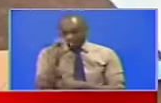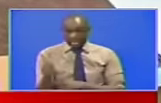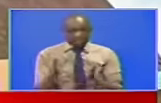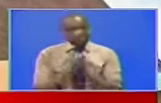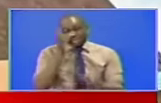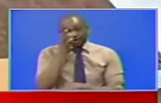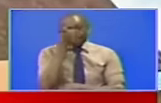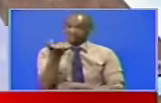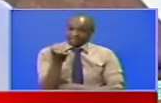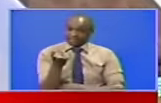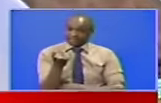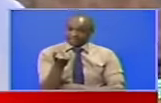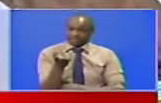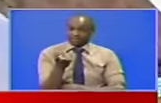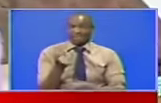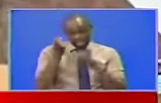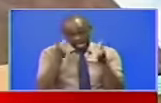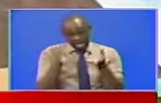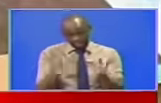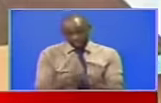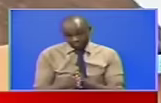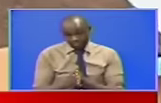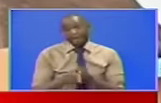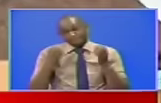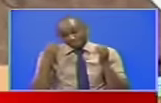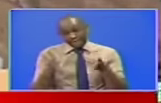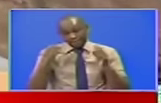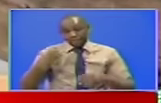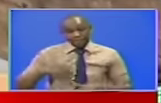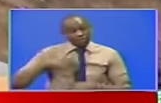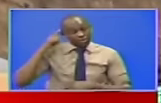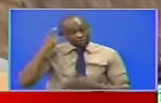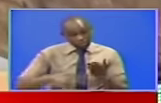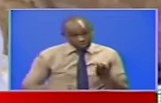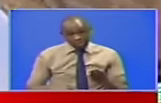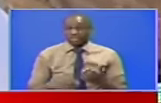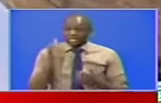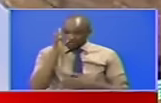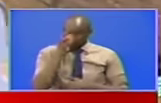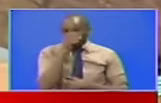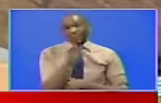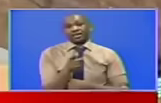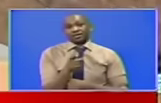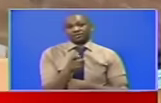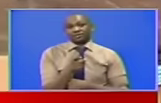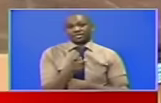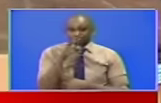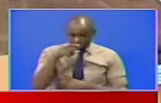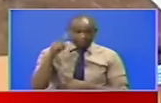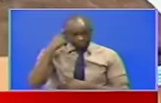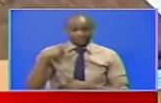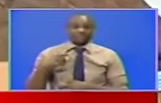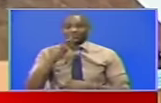Kibaki. Si kweli? Sasa hata watu wengi wanadhani Kibaki alikuwa rafiki yake, Kibaki ni mtu wa Meru.